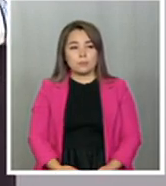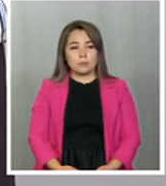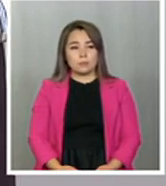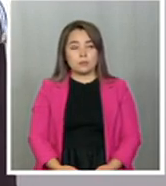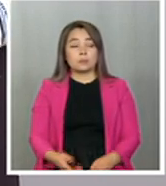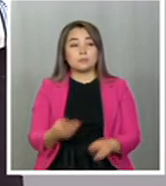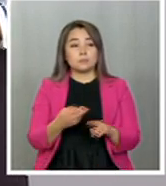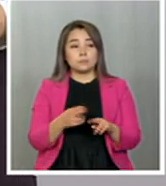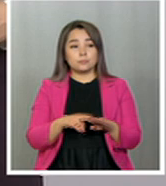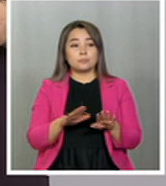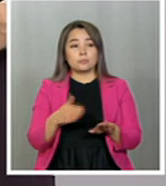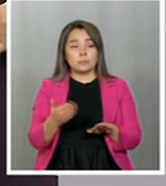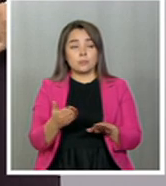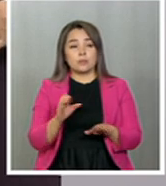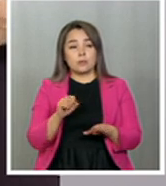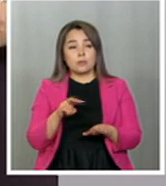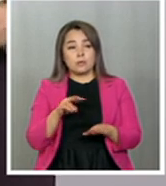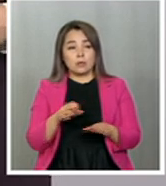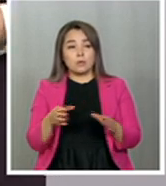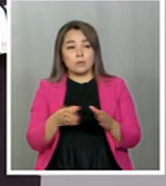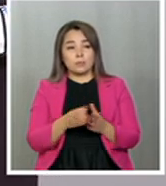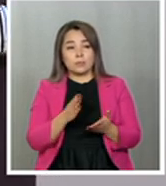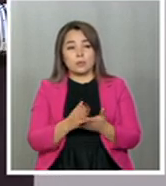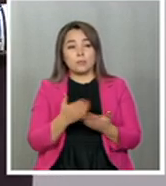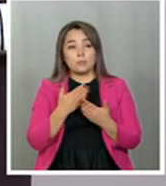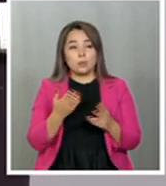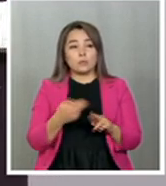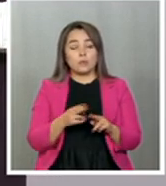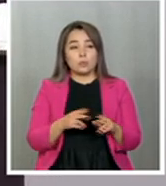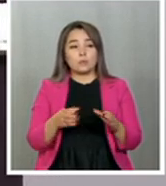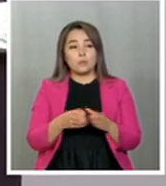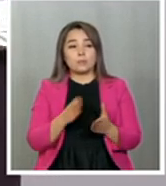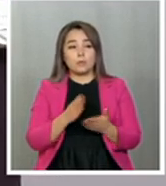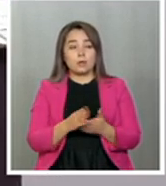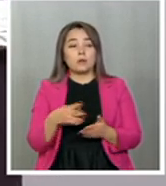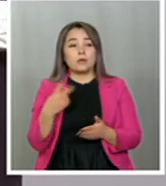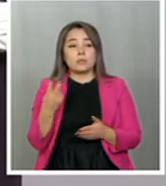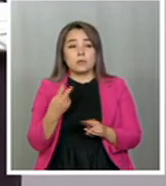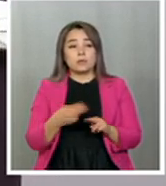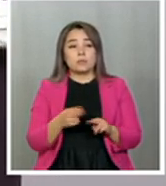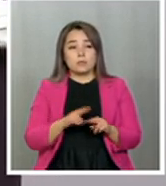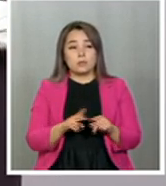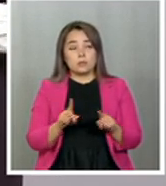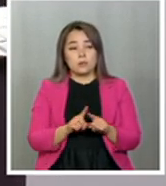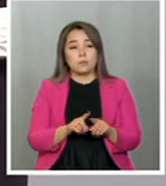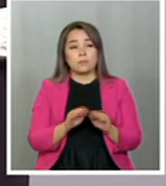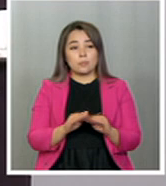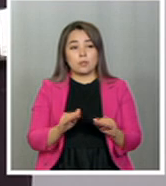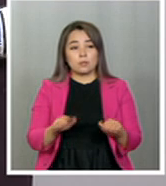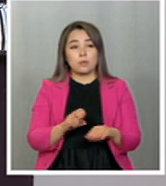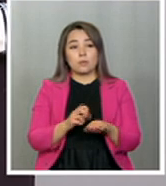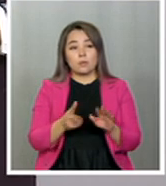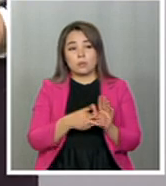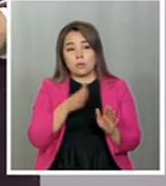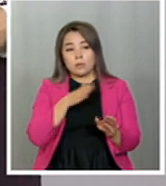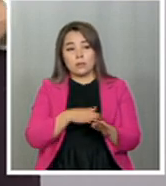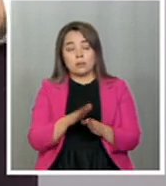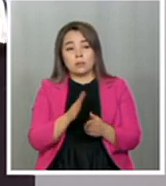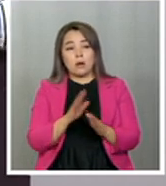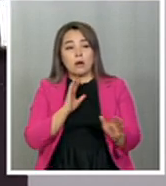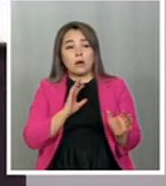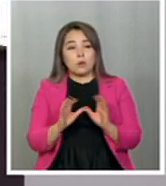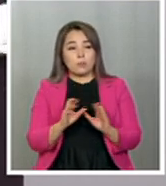Бұл жерде салалас құрмалас сөйлем, соңғы сөйлем. Екіншіден, бала 18 жасқа дейін қамқорлық